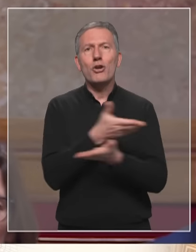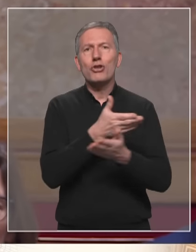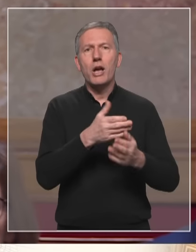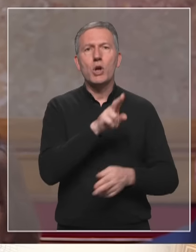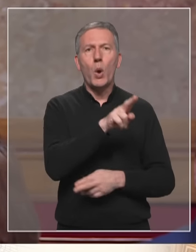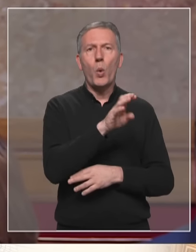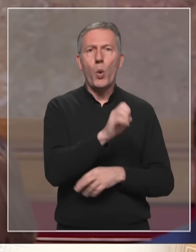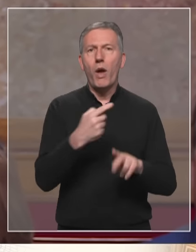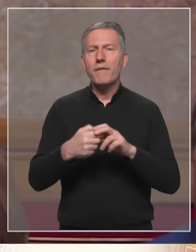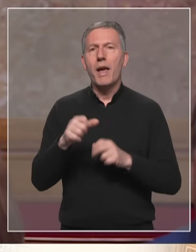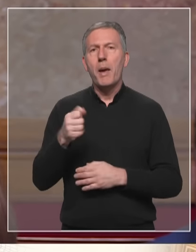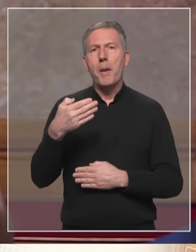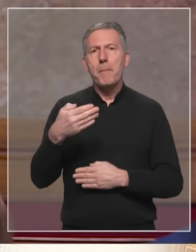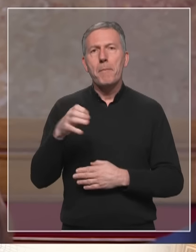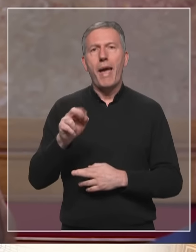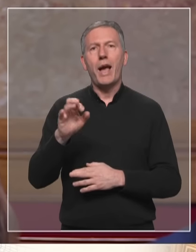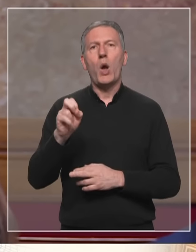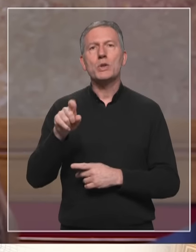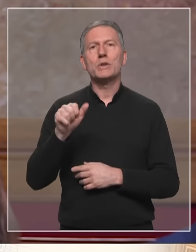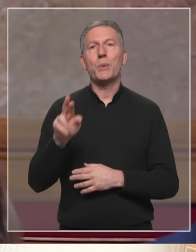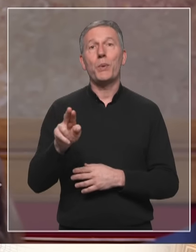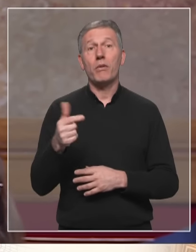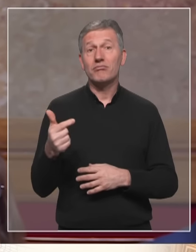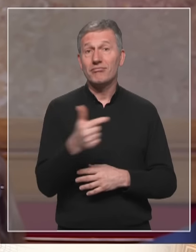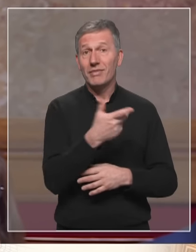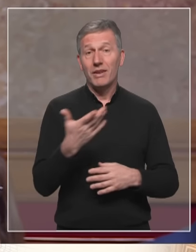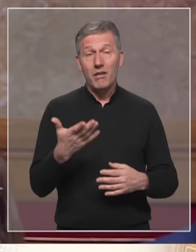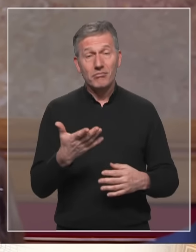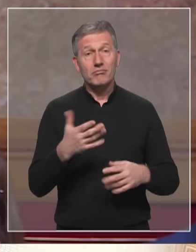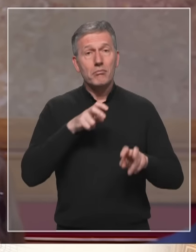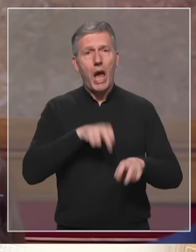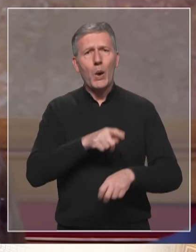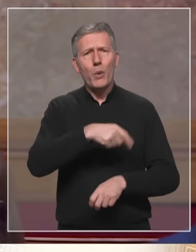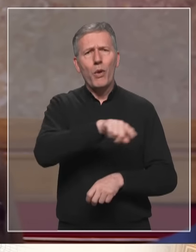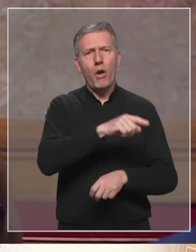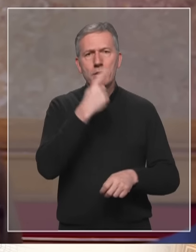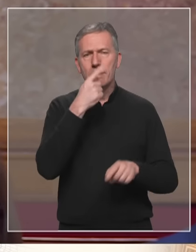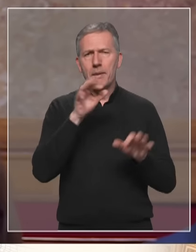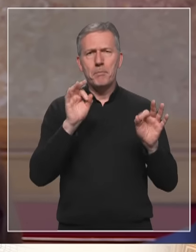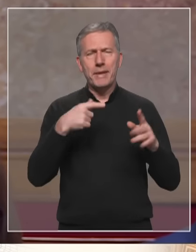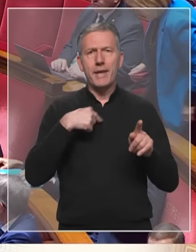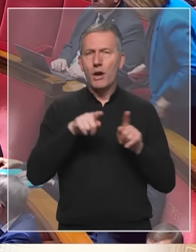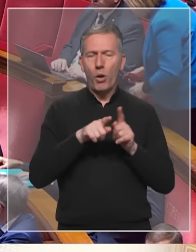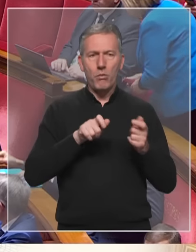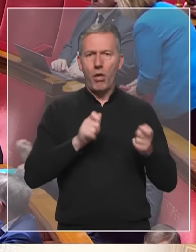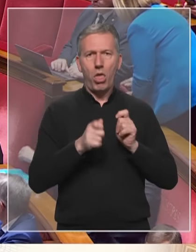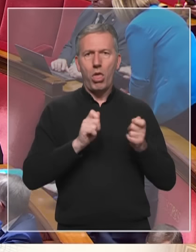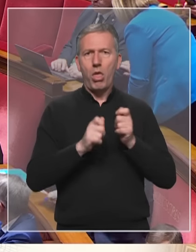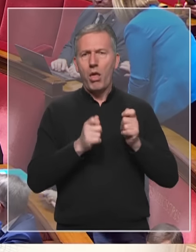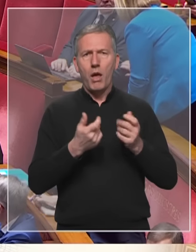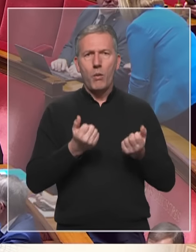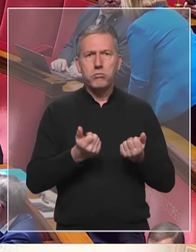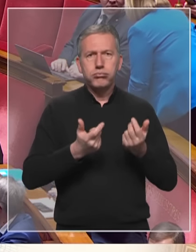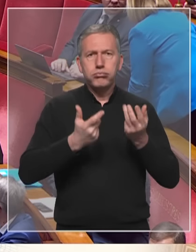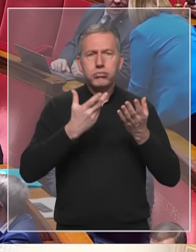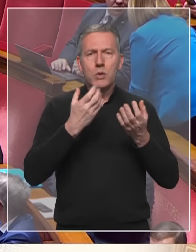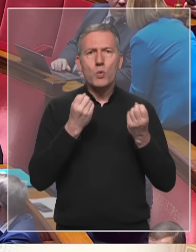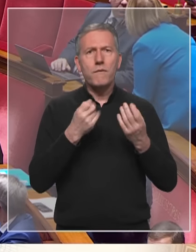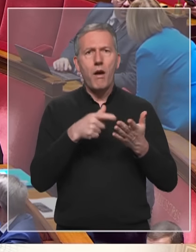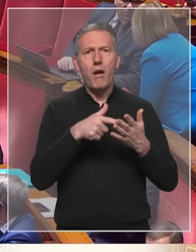le Mercosur. Nos agriculteurs ont le sentiment d'être toujours la variable d'ajustement dans de trop nombreux